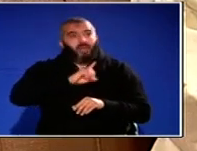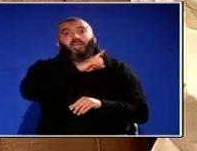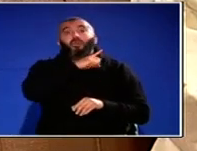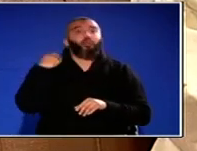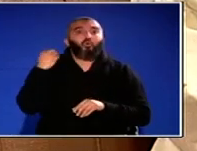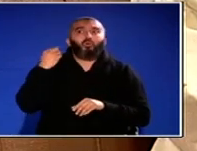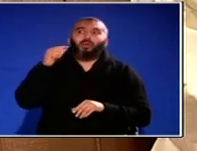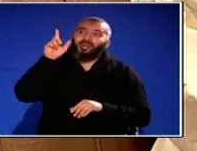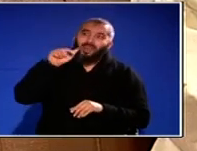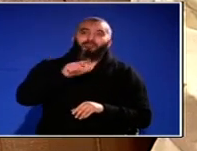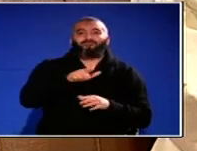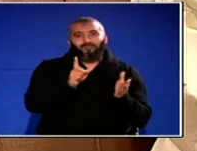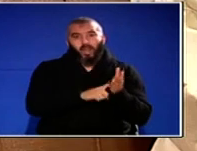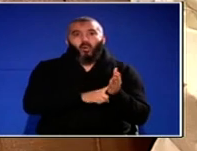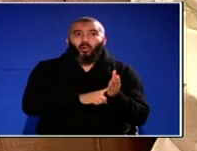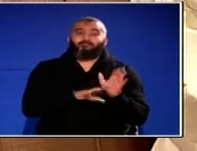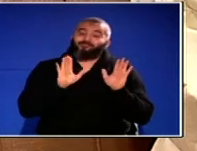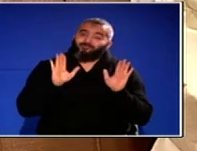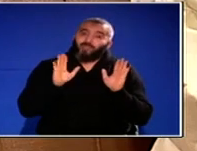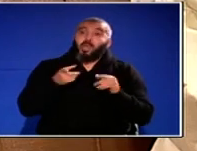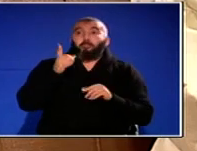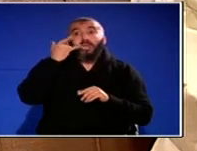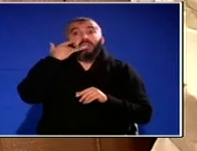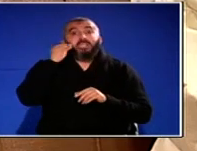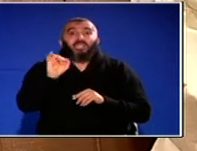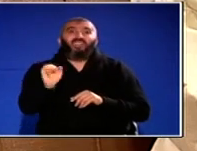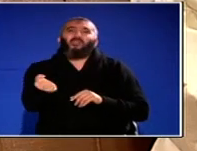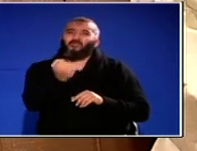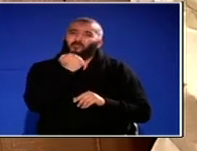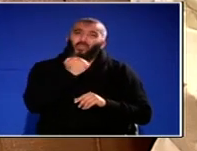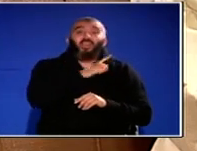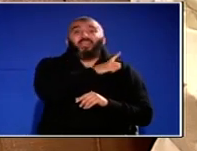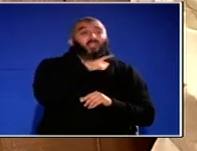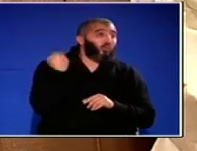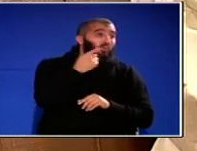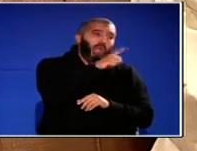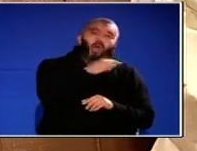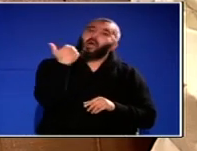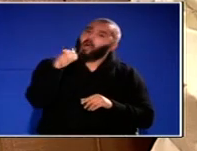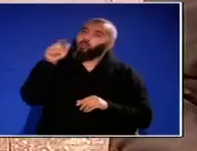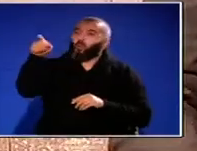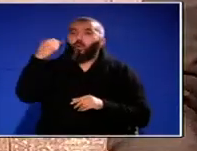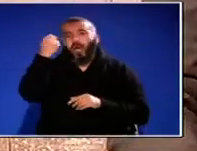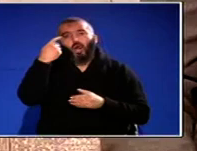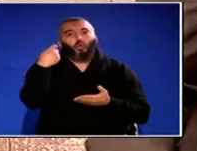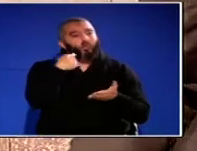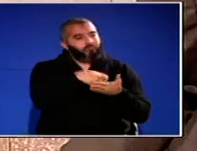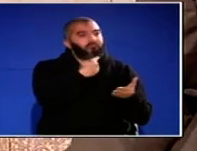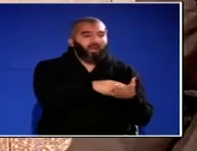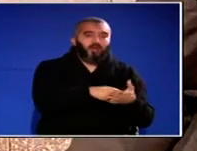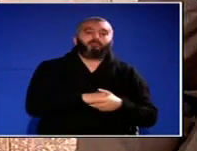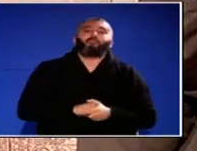تعلق بقتل العمد فللسلطة القضائية تقديرها في هذا الأمر. الإمام شيخنا عبد القادر